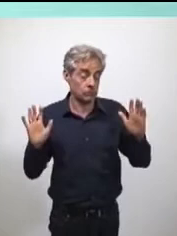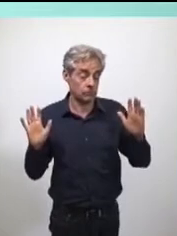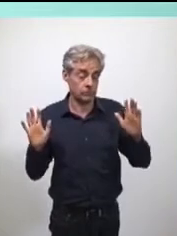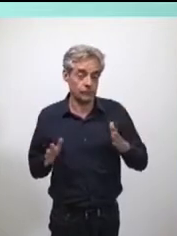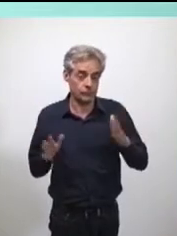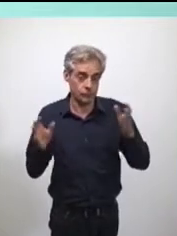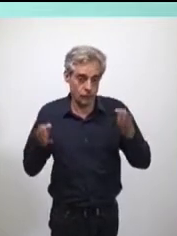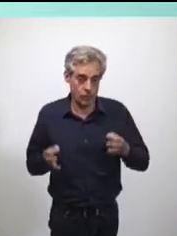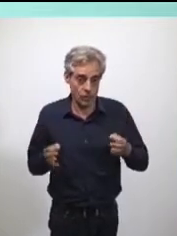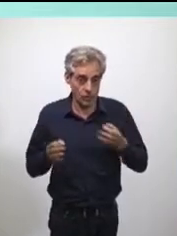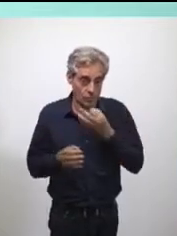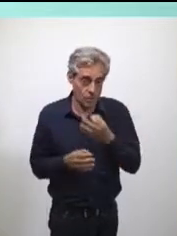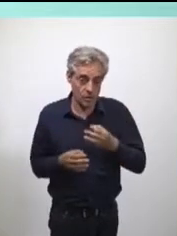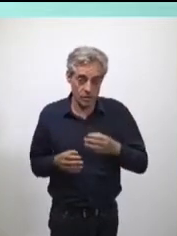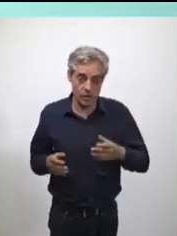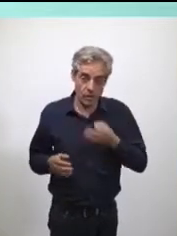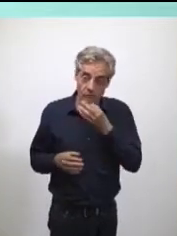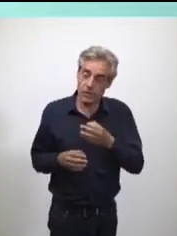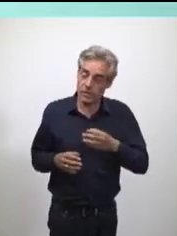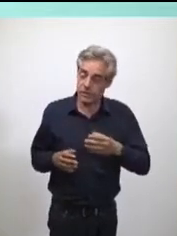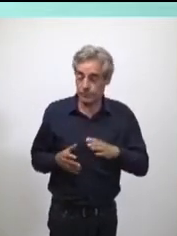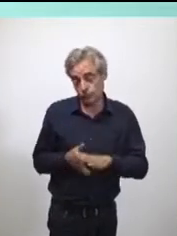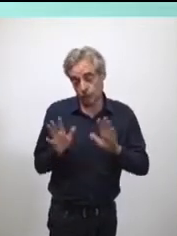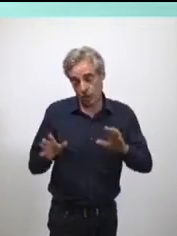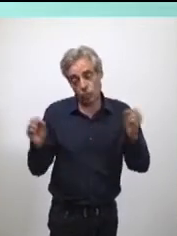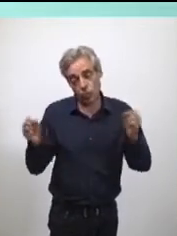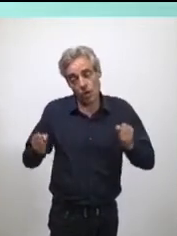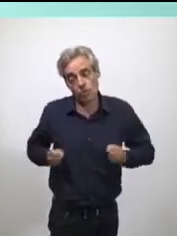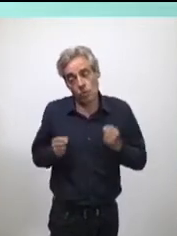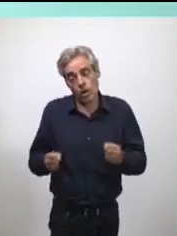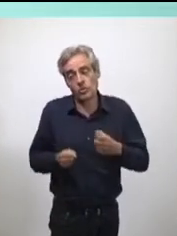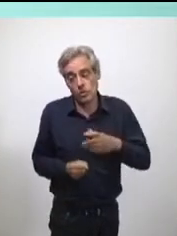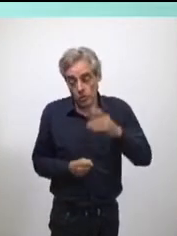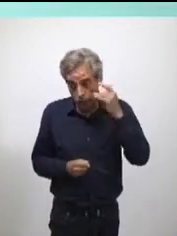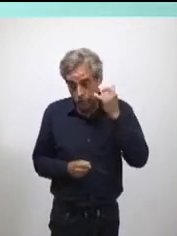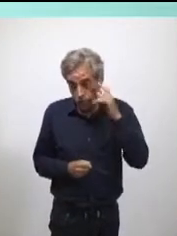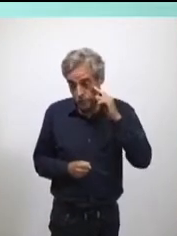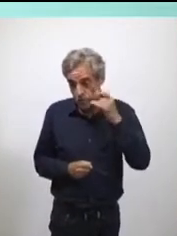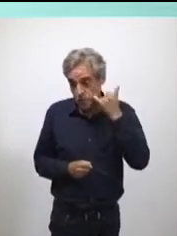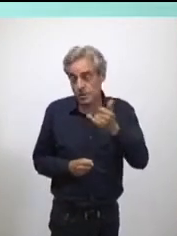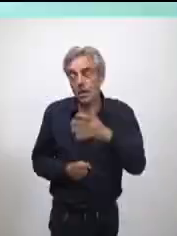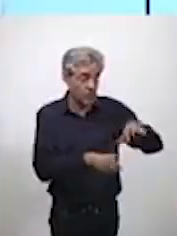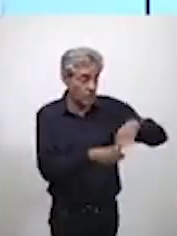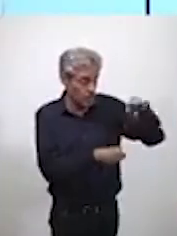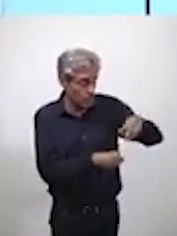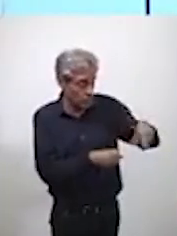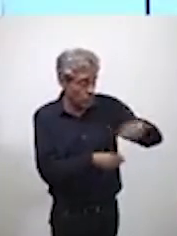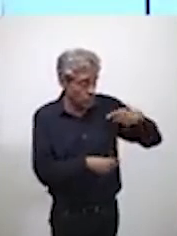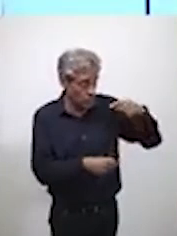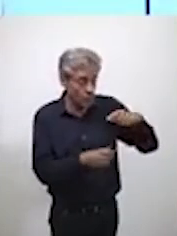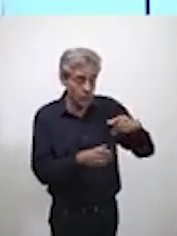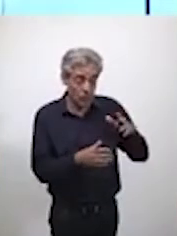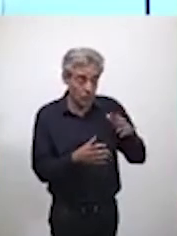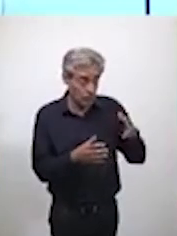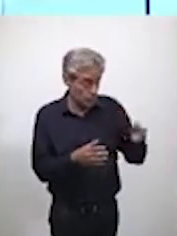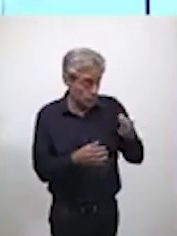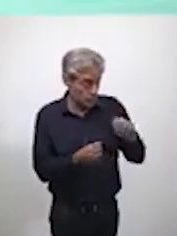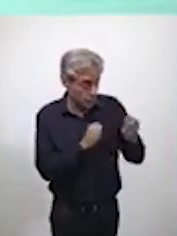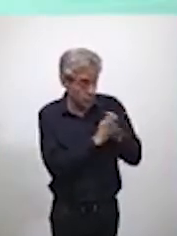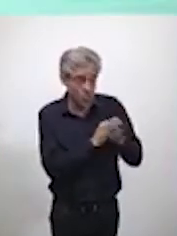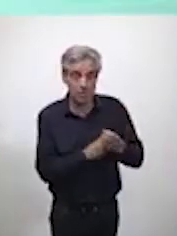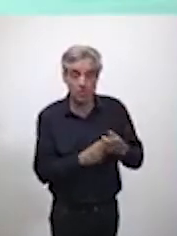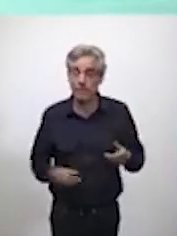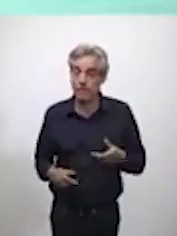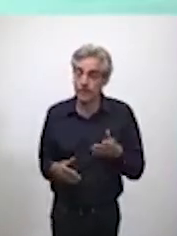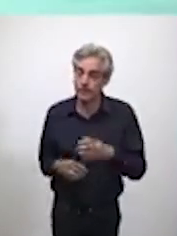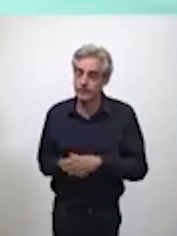fois pour toutes, vous ayez un peu le courage de vos opinions, Monsieur Cazenave, et cessez de botter en touche. Aucun électeur ne me parle jamais de la rue Bordelaise, il n'y a que vous